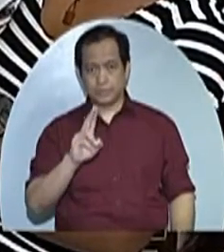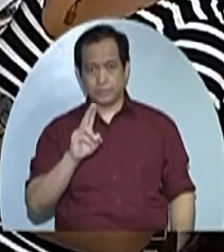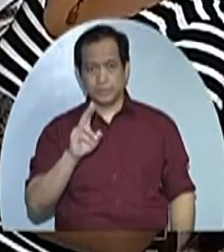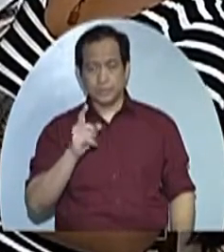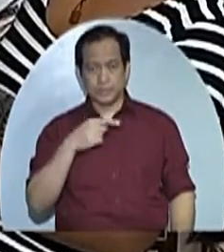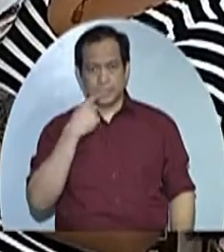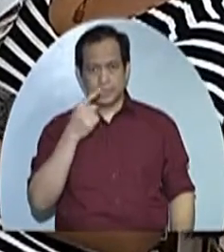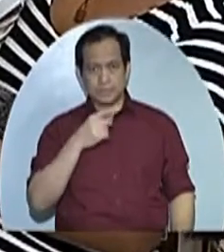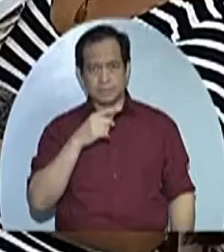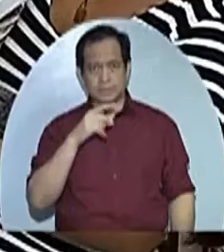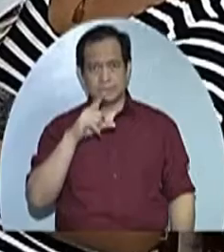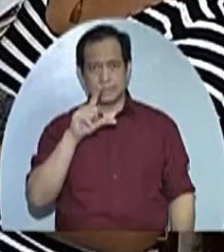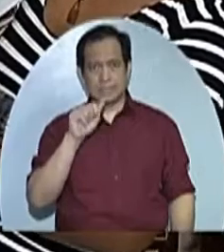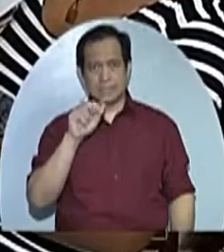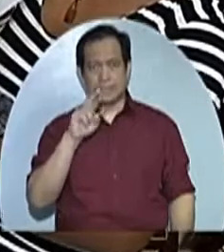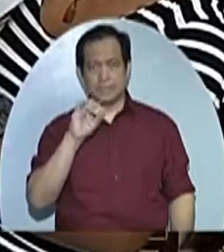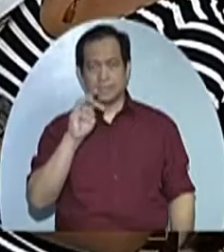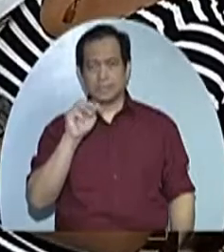yung